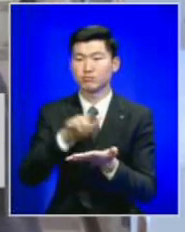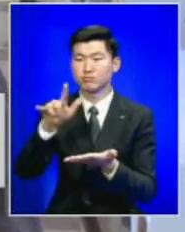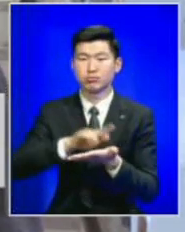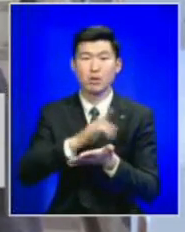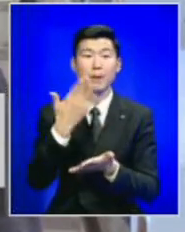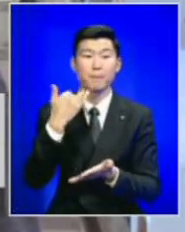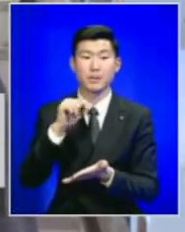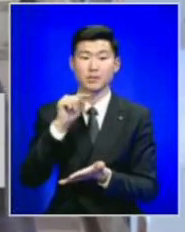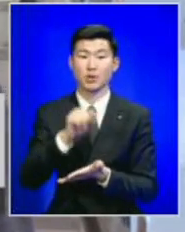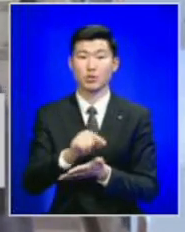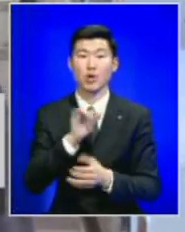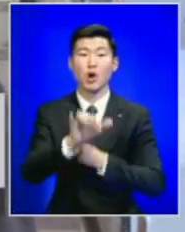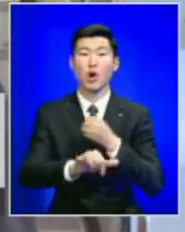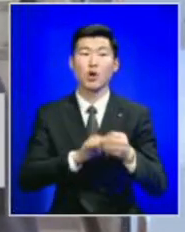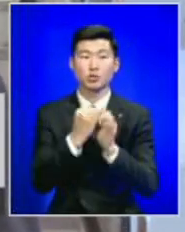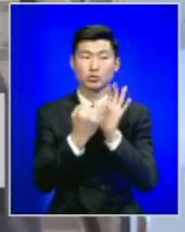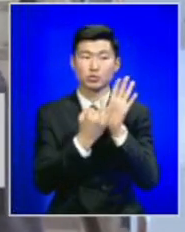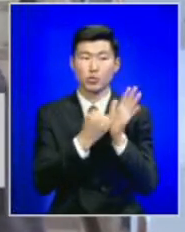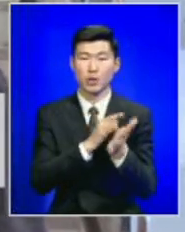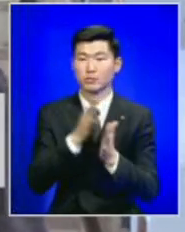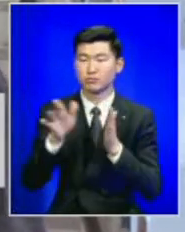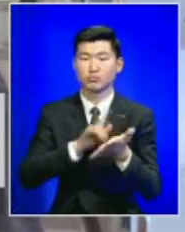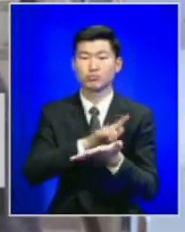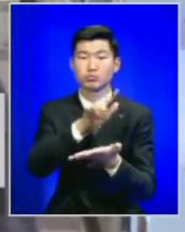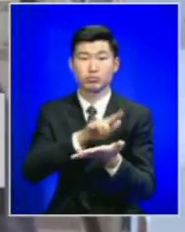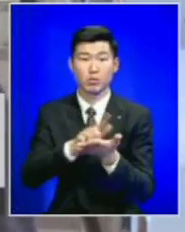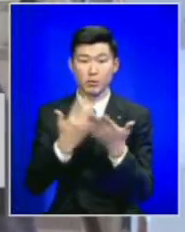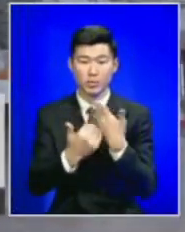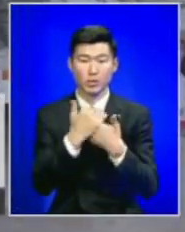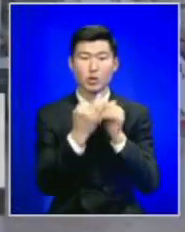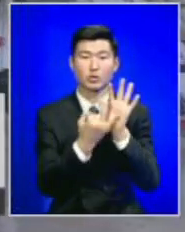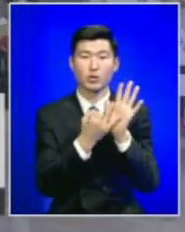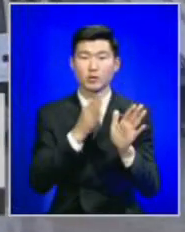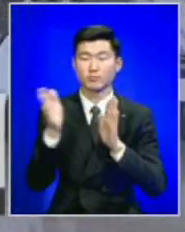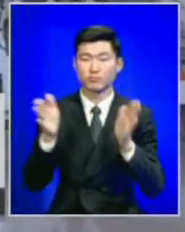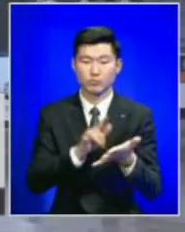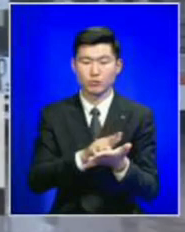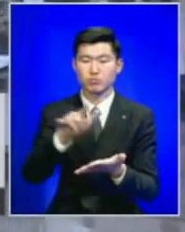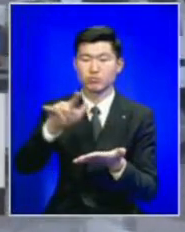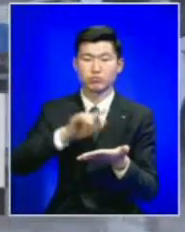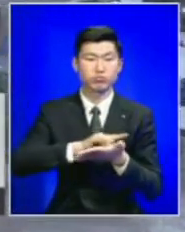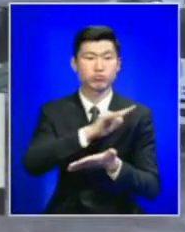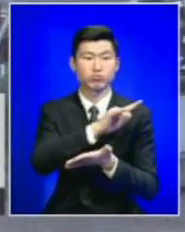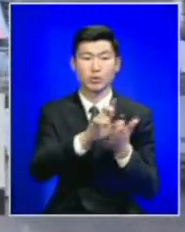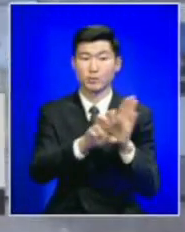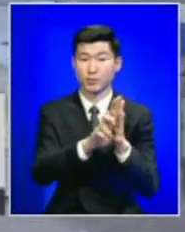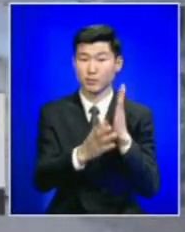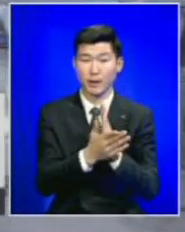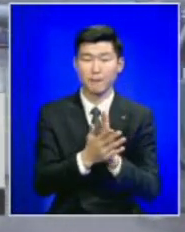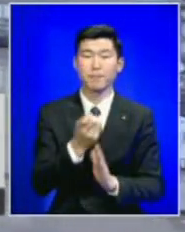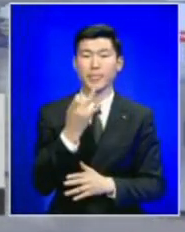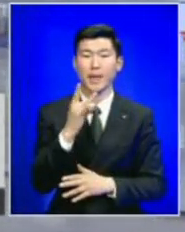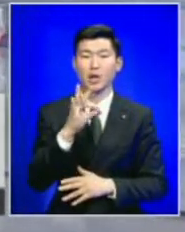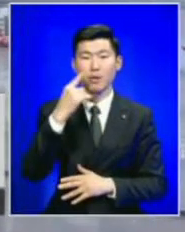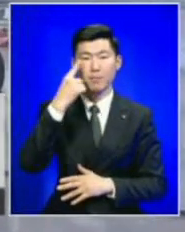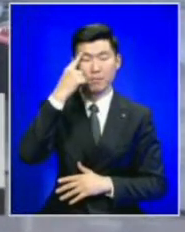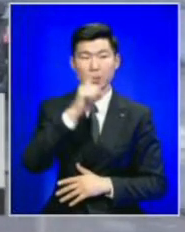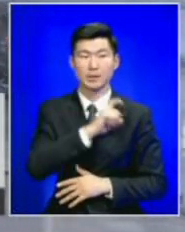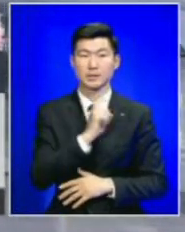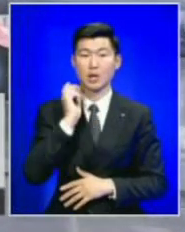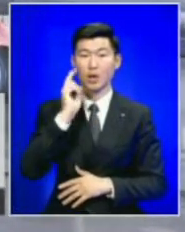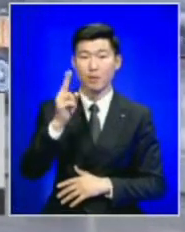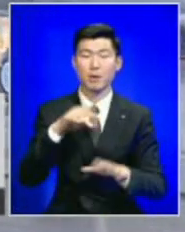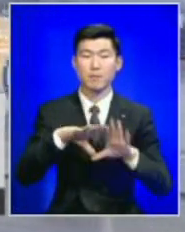өнөөдөр олон улс 6 чиглэлд нислэг үлдэж, дотоод яг 7 чиглэлд нислэг үлдэж байна. Aira Mongolia хязгаарлагдмал хариуцлагатай компани